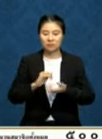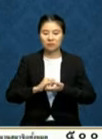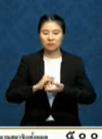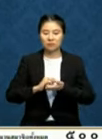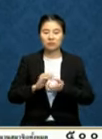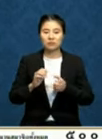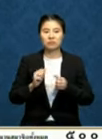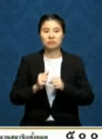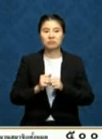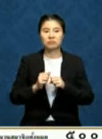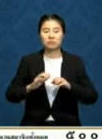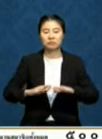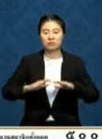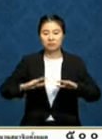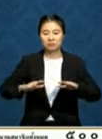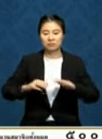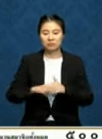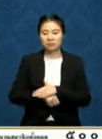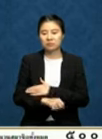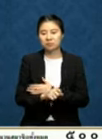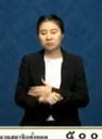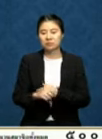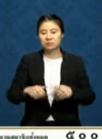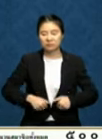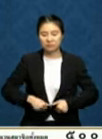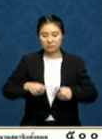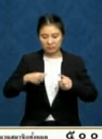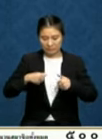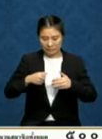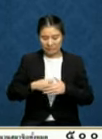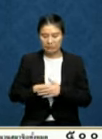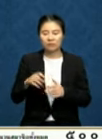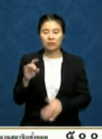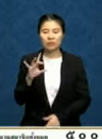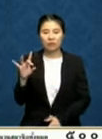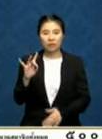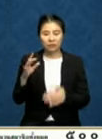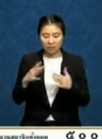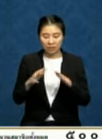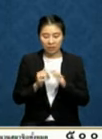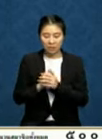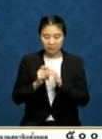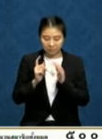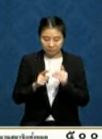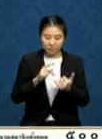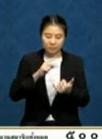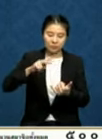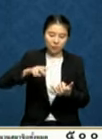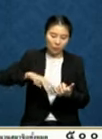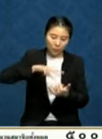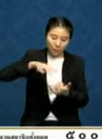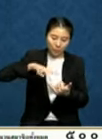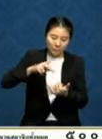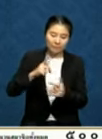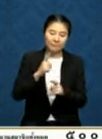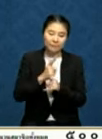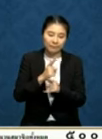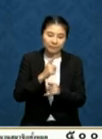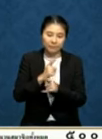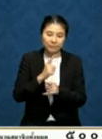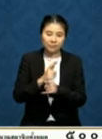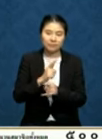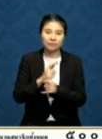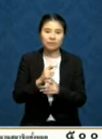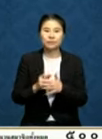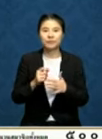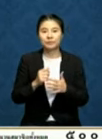ดังกล่าวเมื่อเด็กๆได้เกิดและรอดชีวิตออกมาแล้วเนี่ยต่อมาเขาควรจะได้รับการปกป้องคุ้มครองคือได้รับความคุ้มครองจากความรุนแรงทั้งท